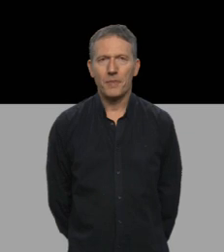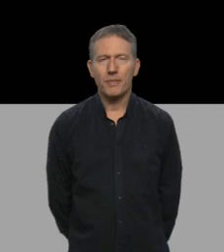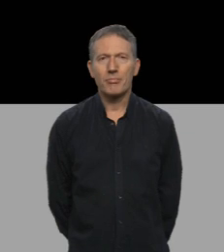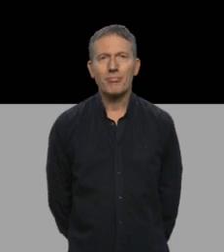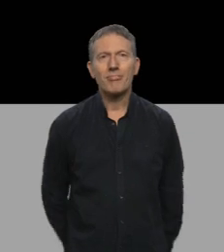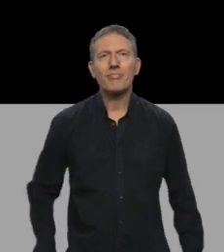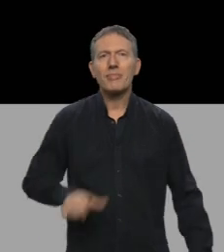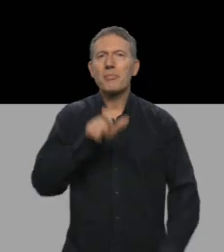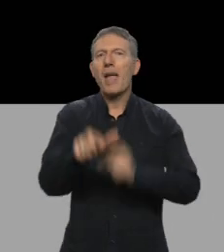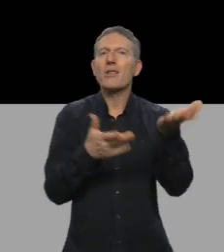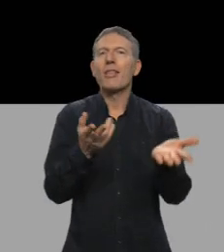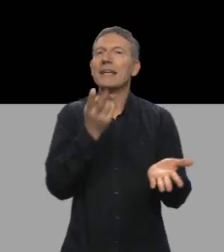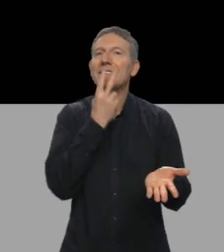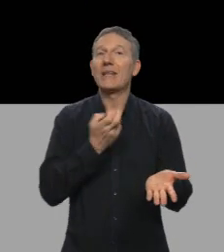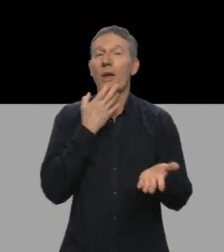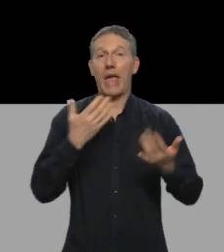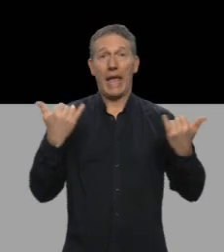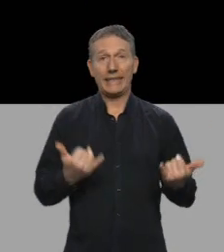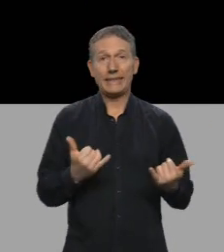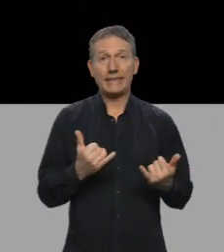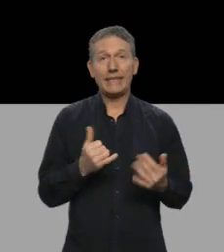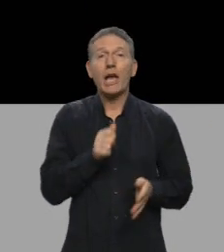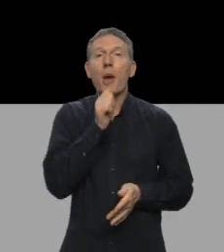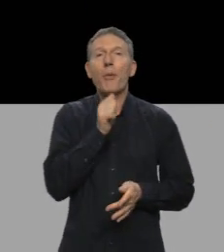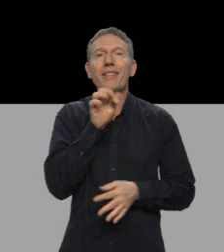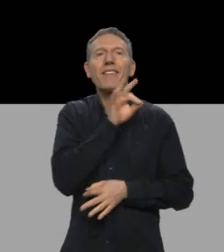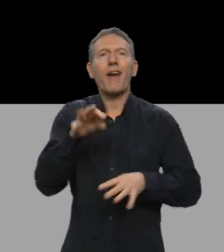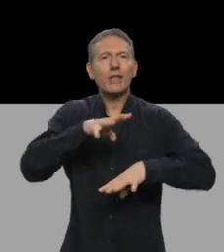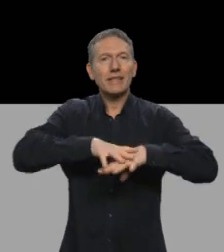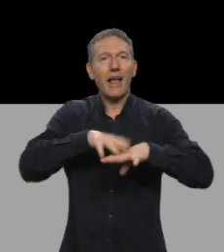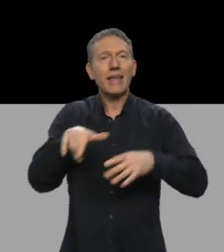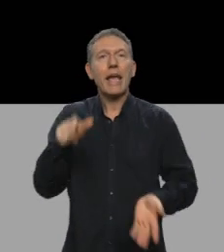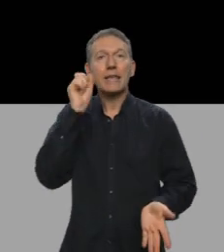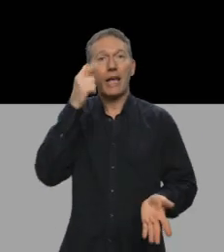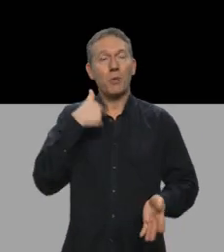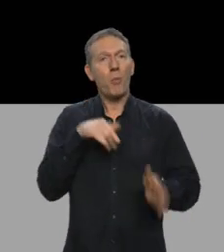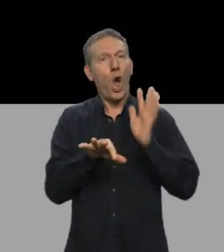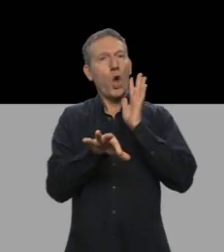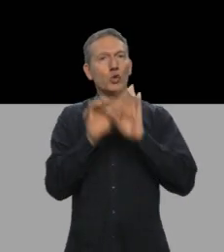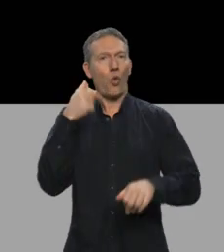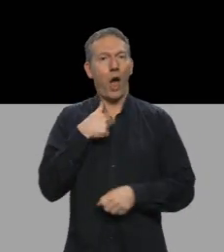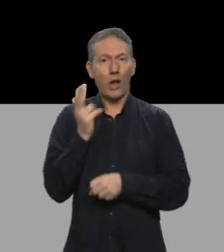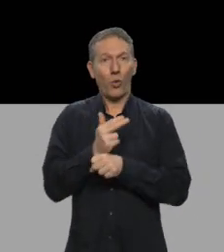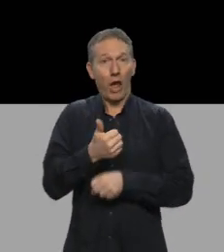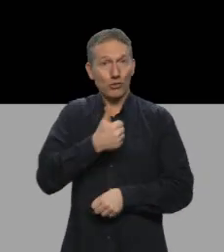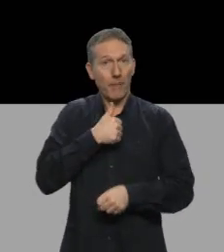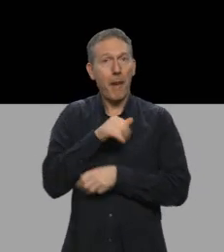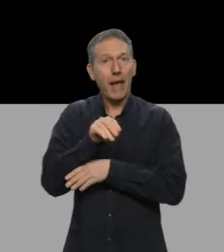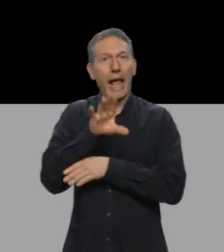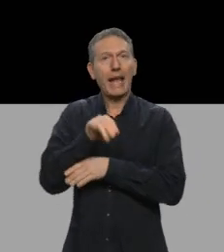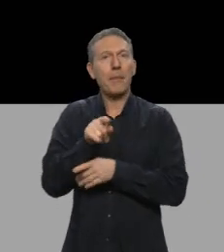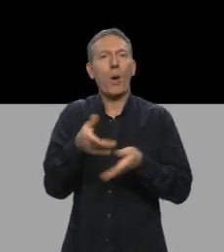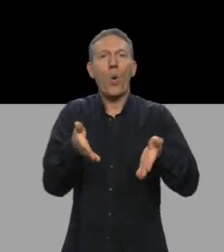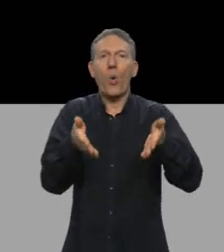Chers compatriotes, c'est à partir de la petite France de Strasbourg que j'ai choisi de tourner moi-même ce